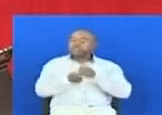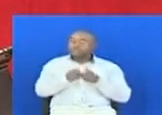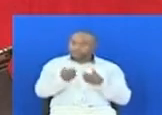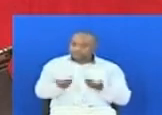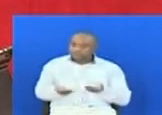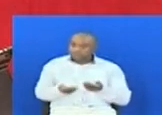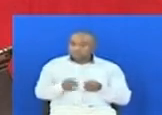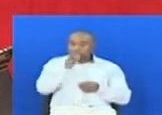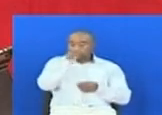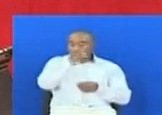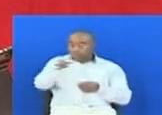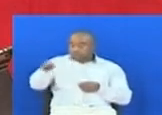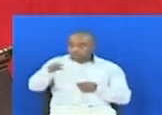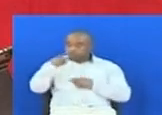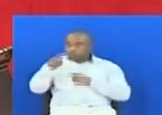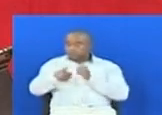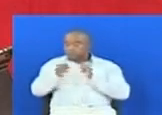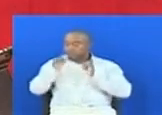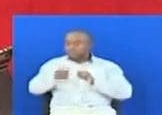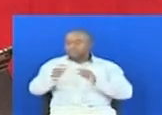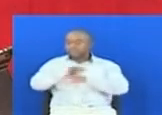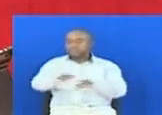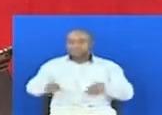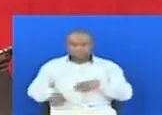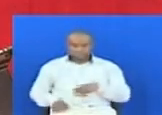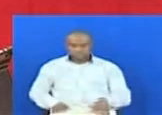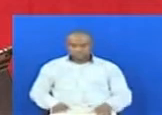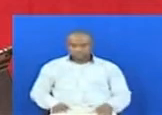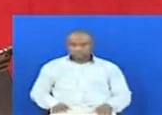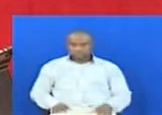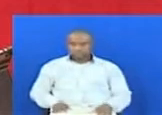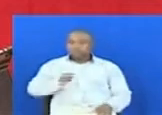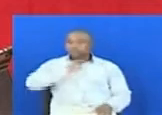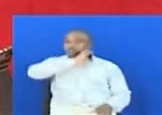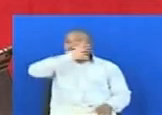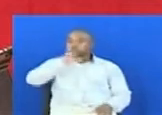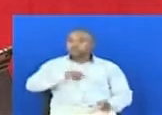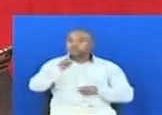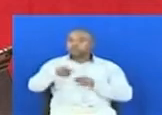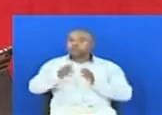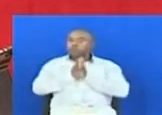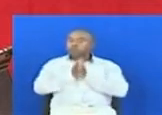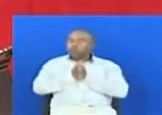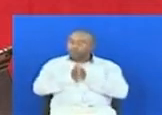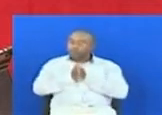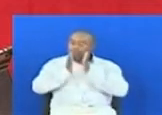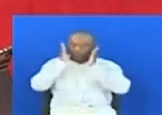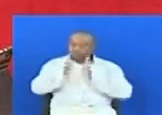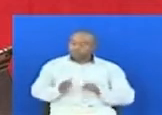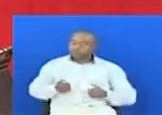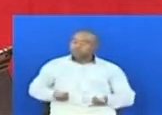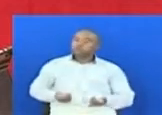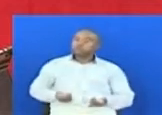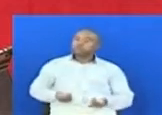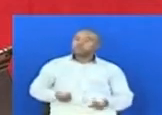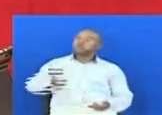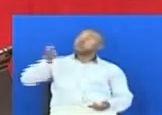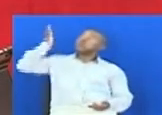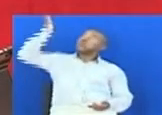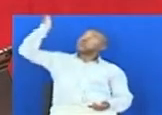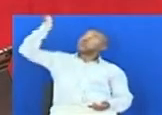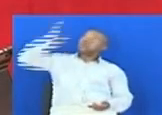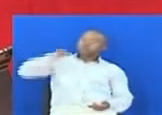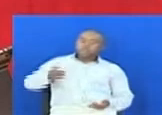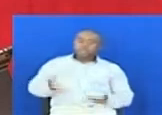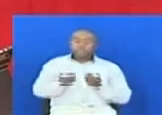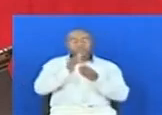lakini Watanzania wetu wameendelea kubaki salama. Hili zote ni kuendelea kumuomba Mheshimiwa Mungu, Mheshimiwa Mungu aweze